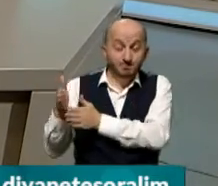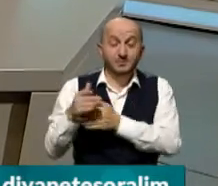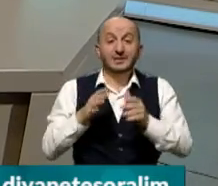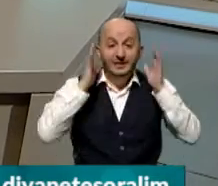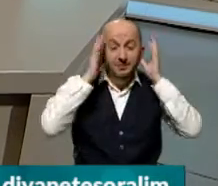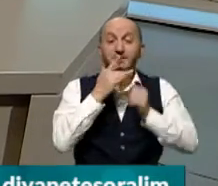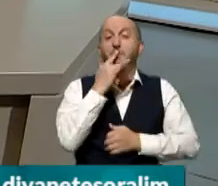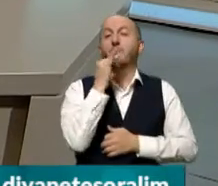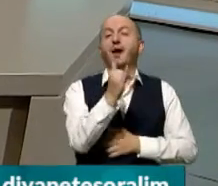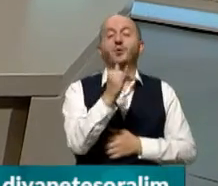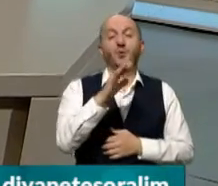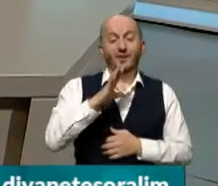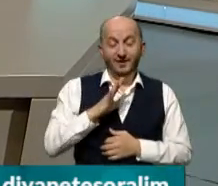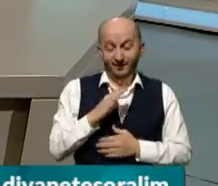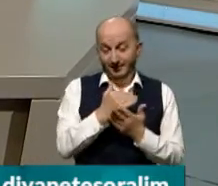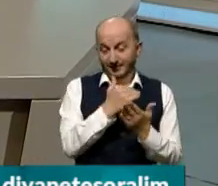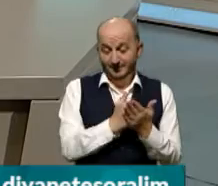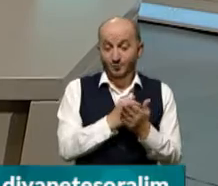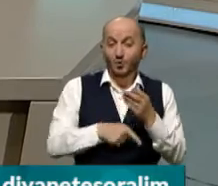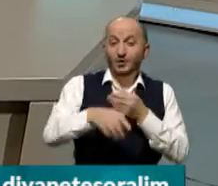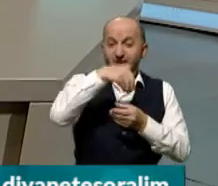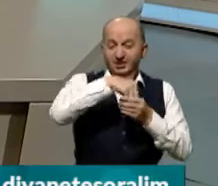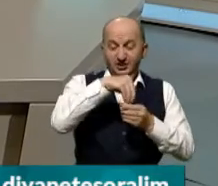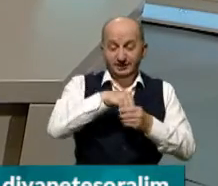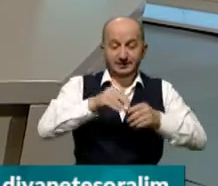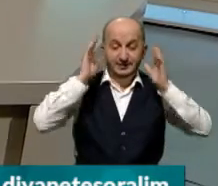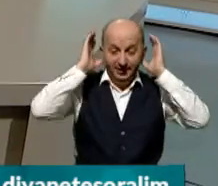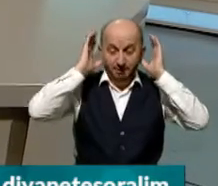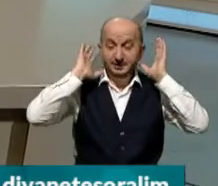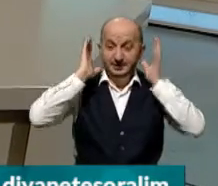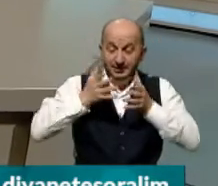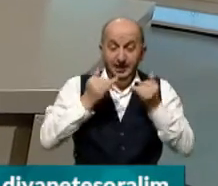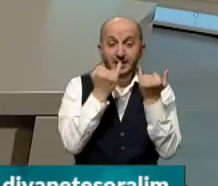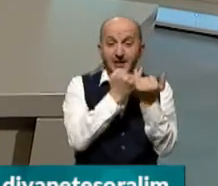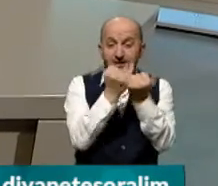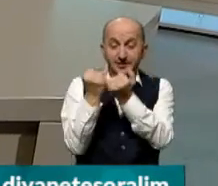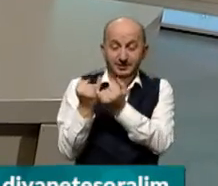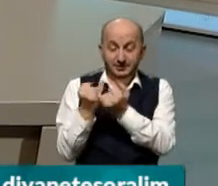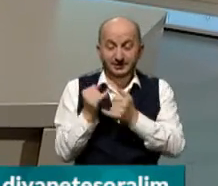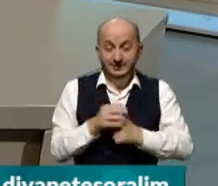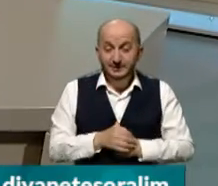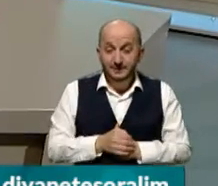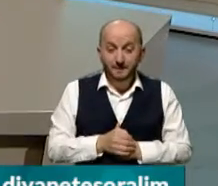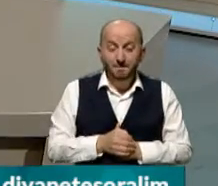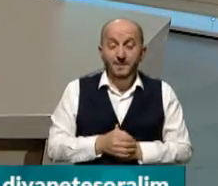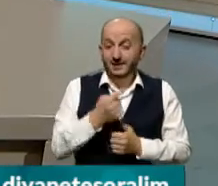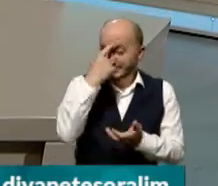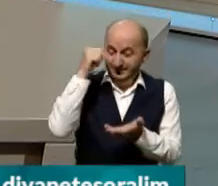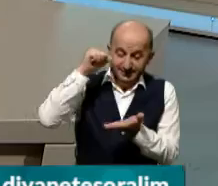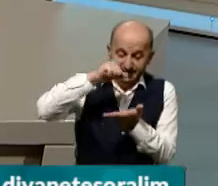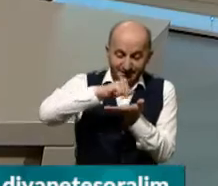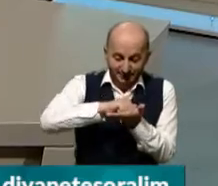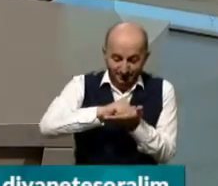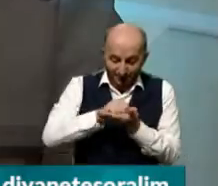mekruhları var. Bunlar içerisinde namaz kılarken namaz kılan kardeşlerimizin secde